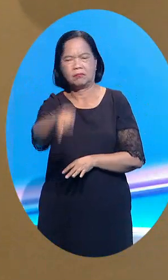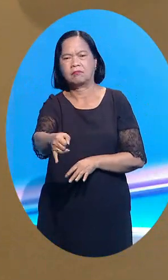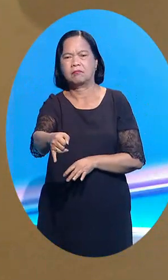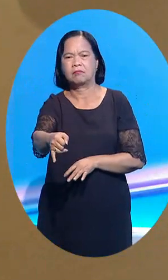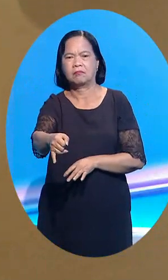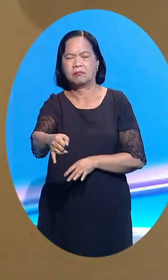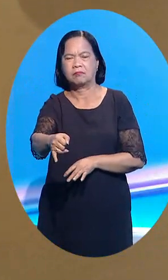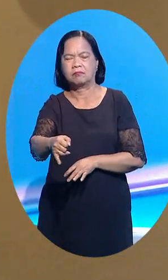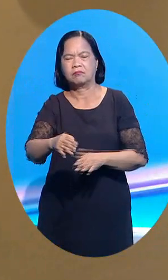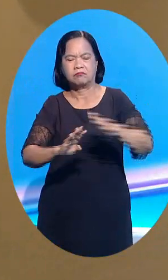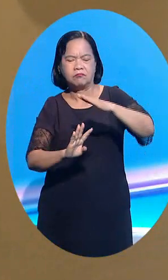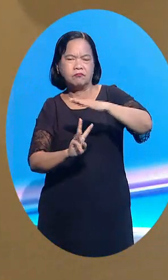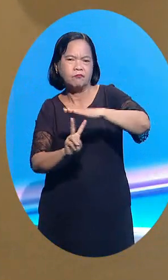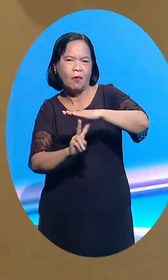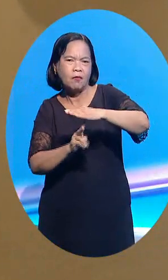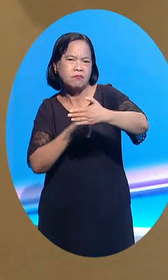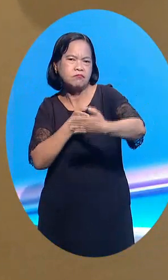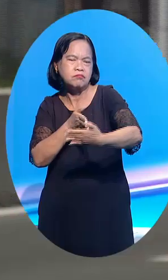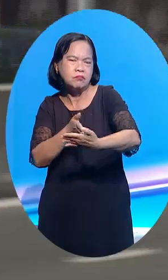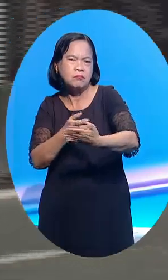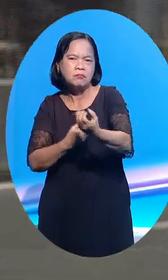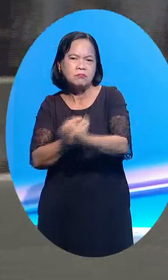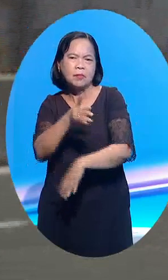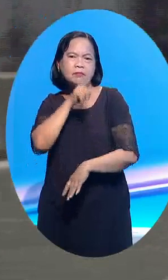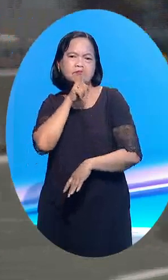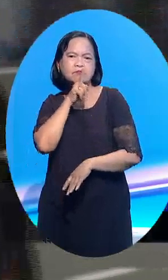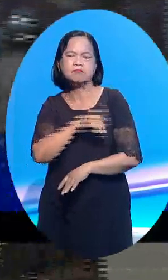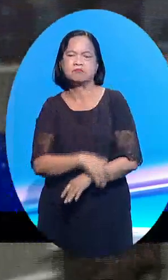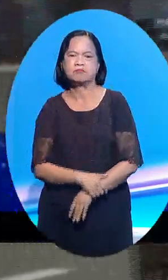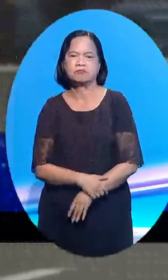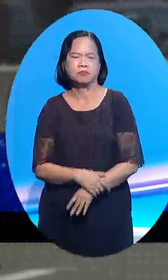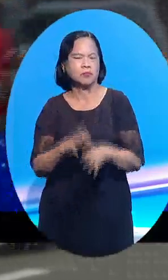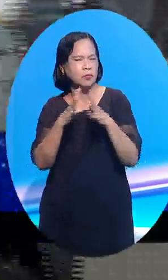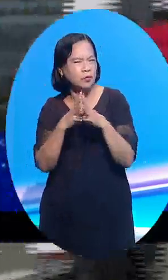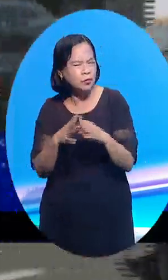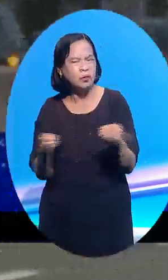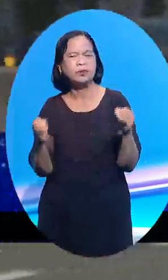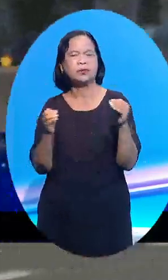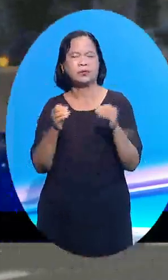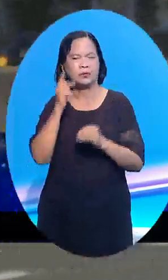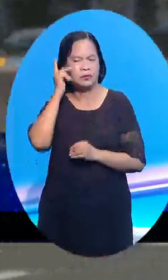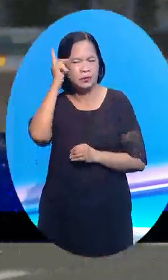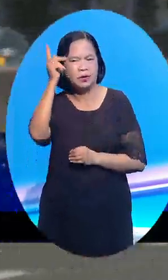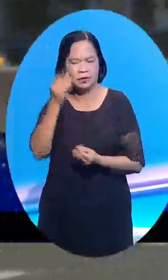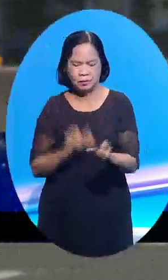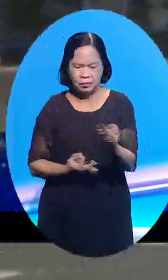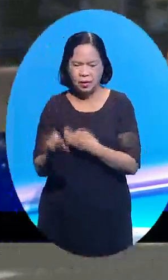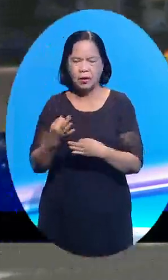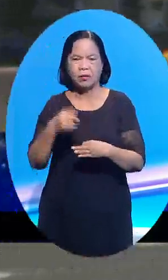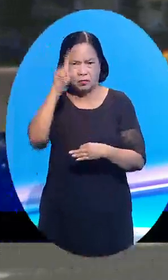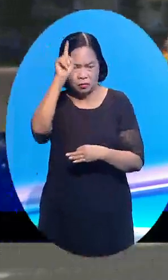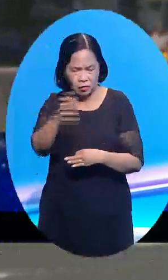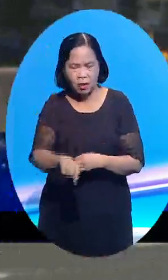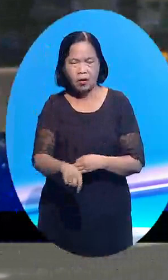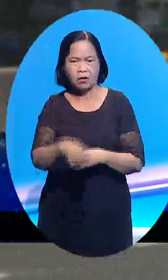tắc cái nguồn vốn, không thể triển khai được, cũng không thể bán hàng. Và trong rất nhiều những vướng mắc, những nút thắt của thị trường, về mặt pháp lý thì cố